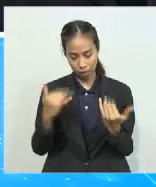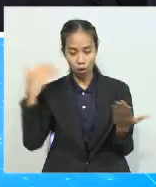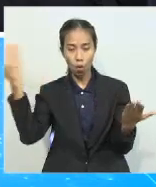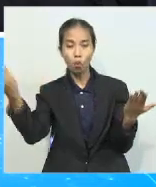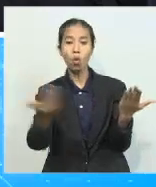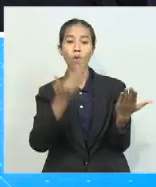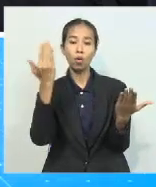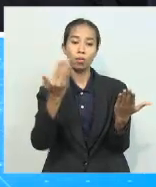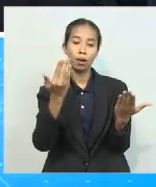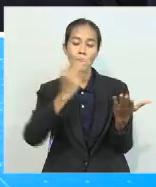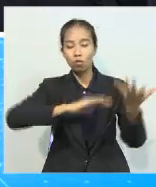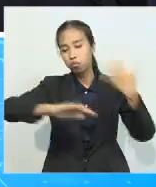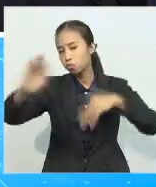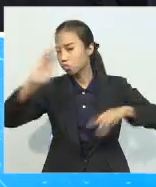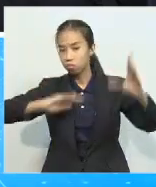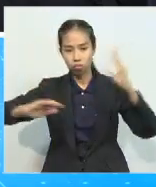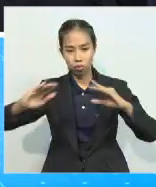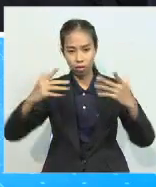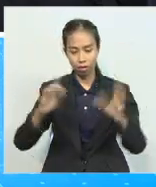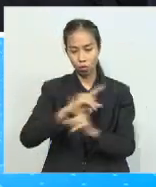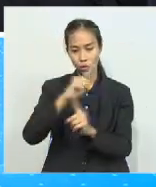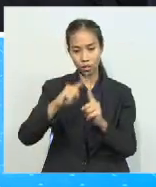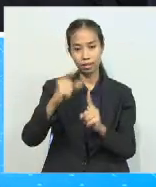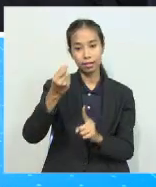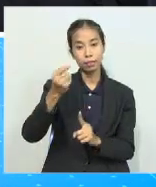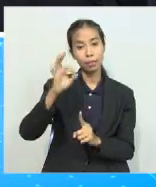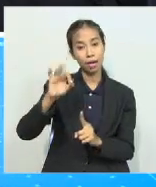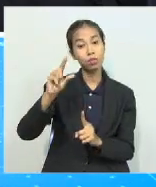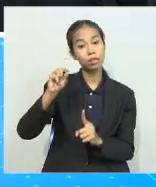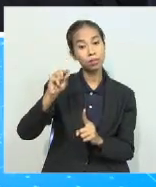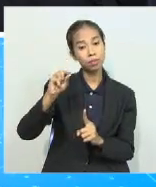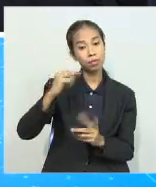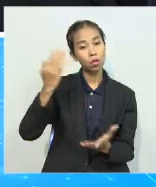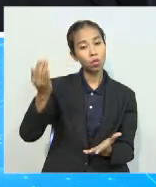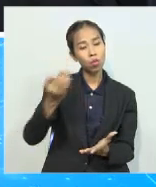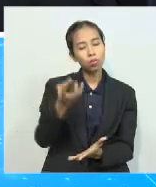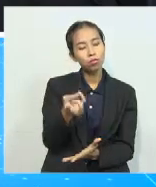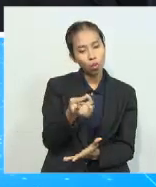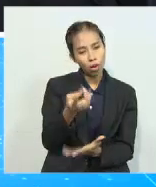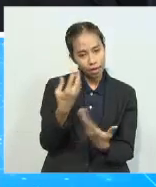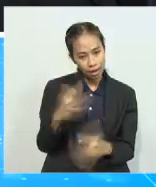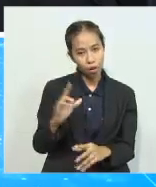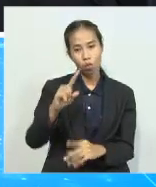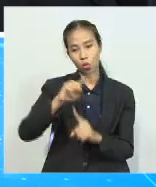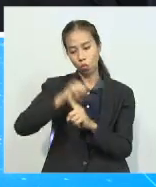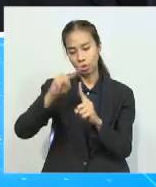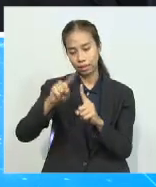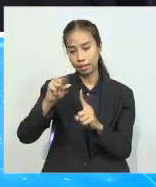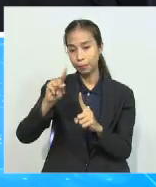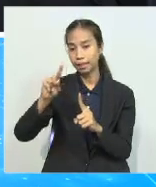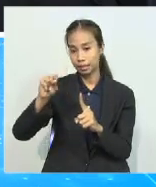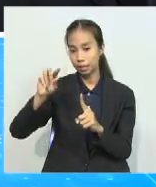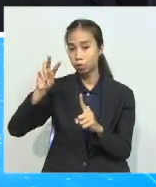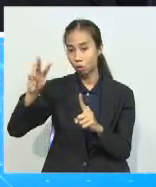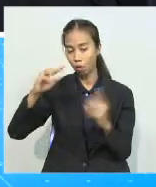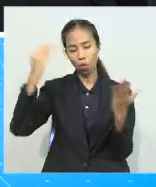วงนี้มันก็ถูกคลี่กระจายไป19-20เว้นนิดนึงพอ21-22เนี่ยลมเหนือลงมาอีกลมหนาวลงมาอีก